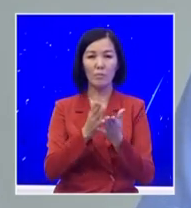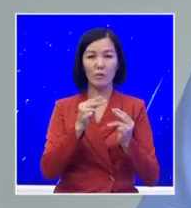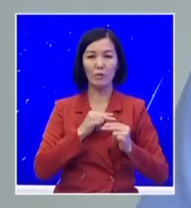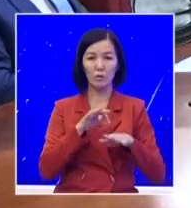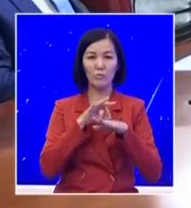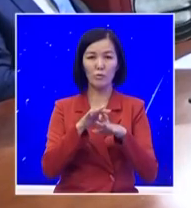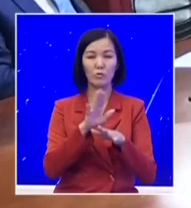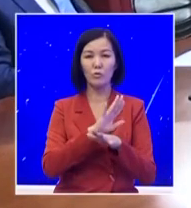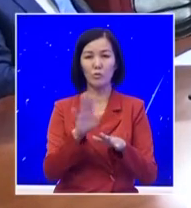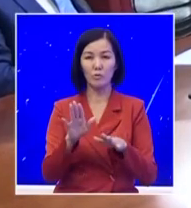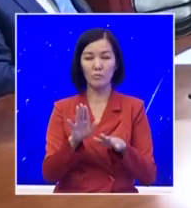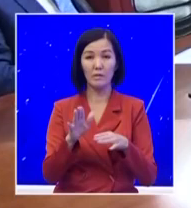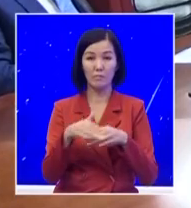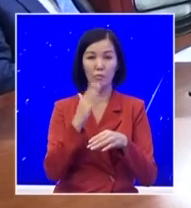жүргізмесе.